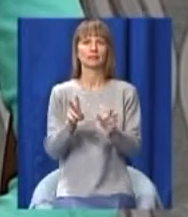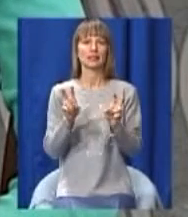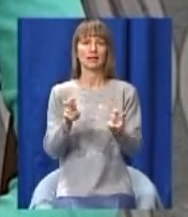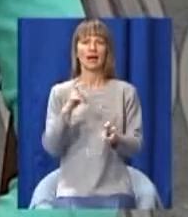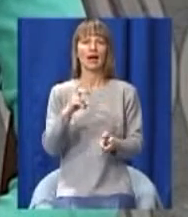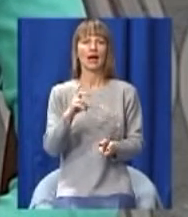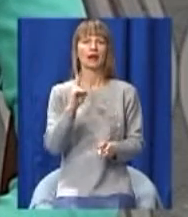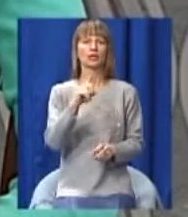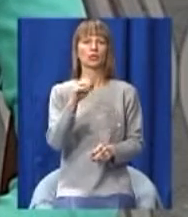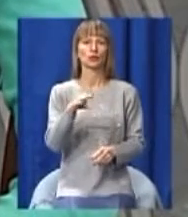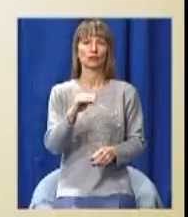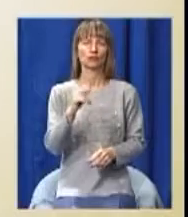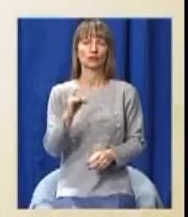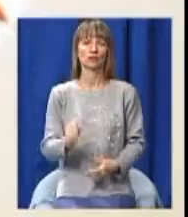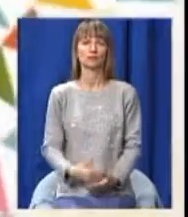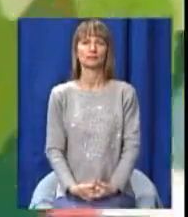екзотична.